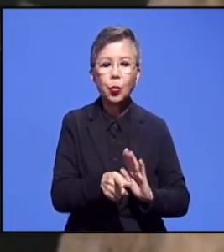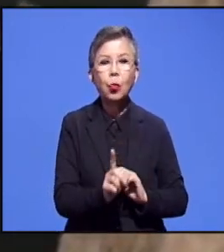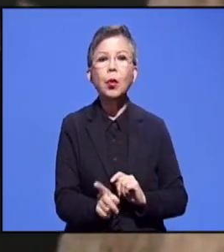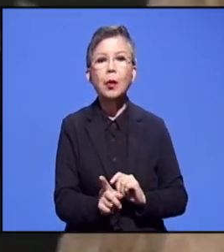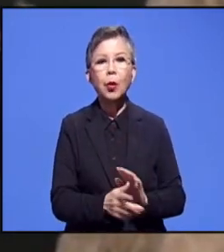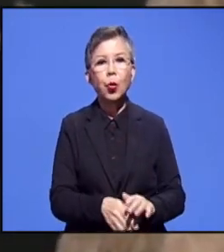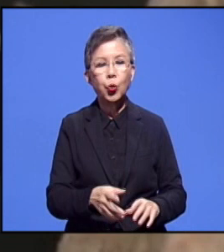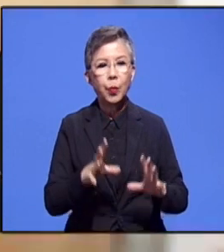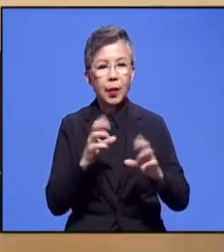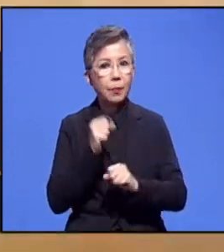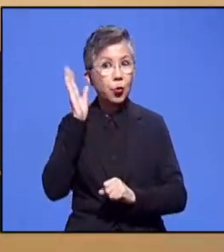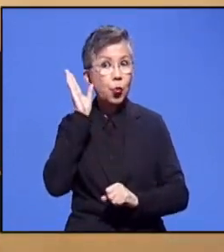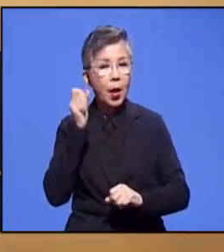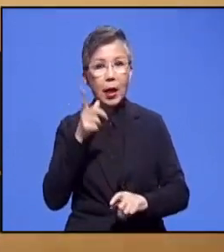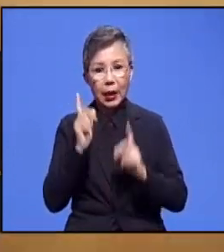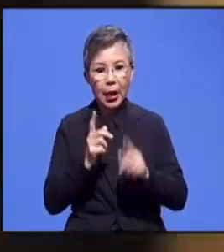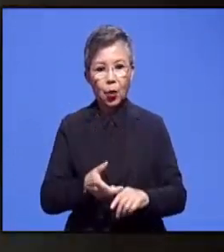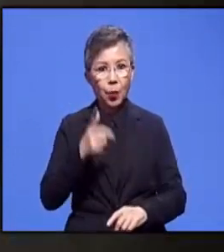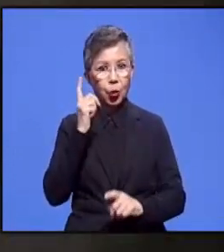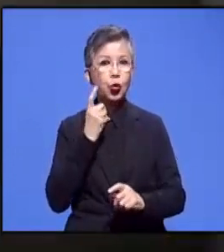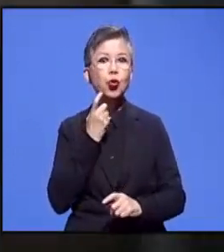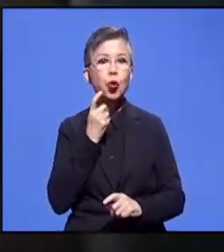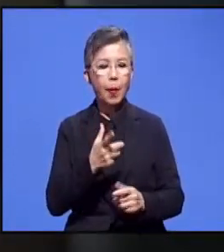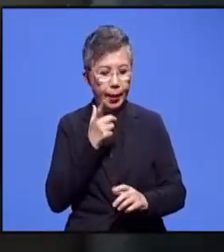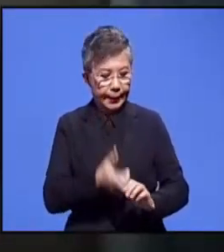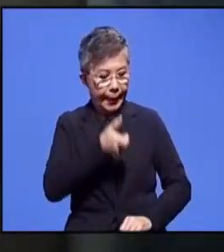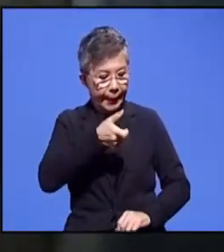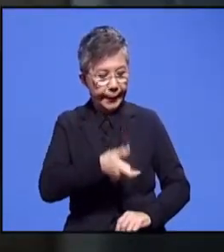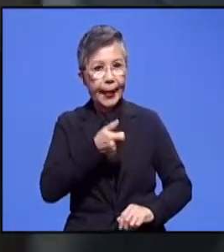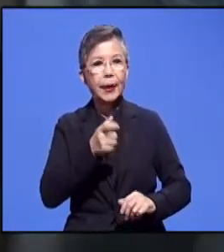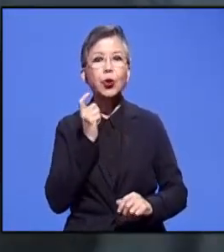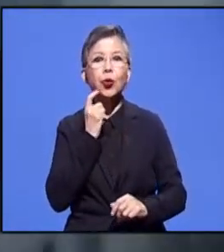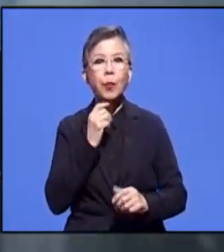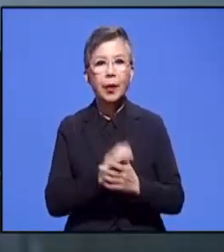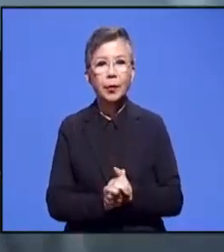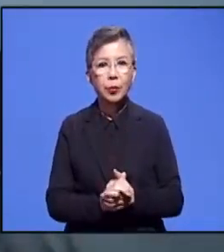genangan air ini untuk meredam suara saat Taufik mencoba senjata api rakitan buatannya